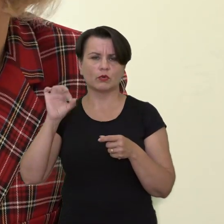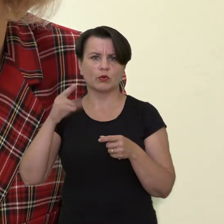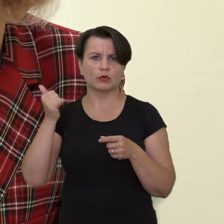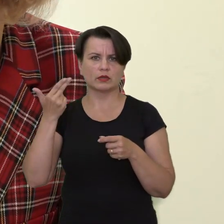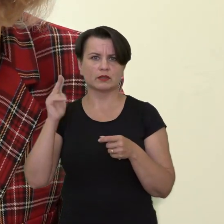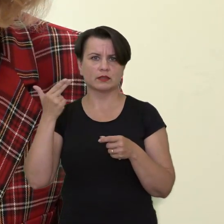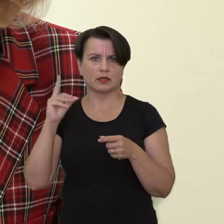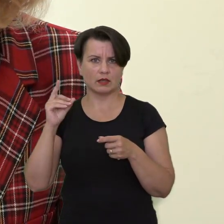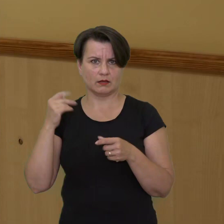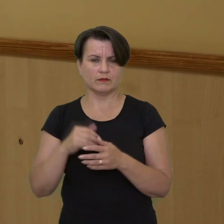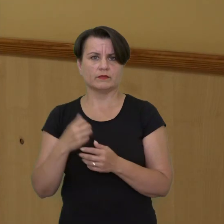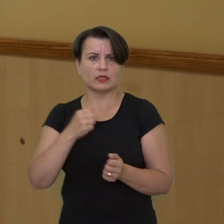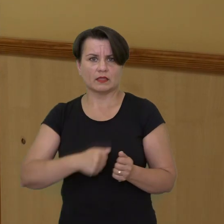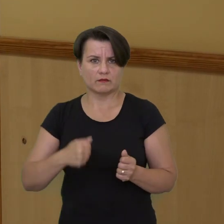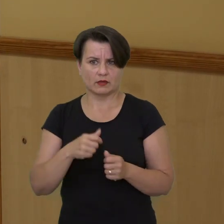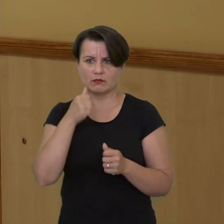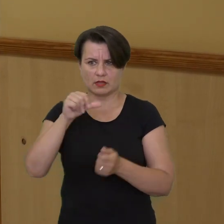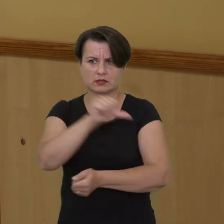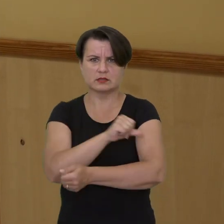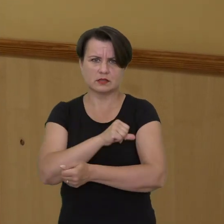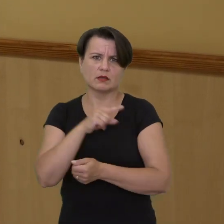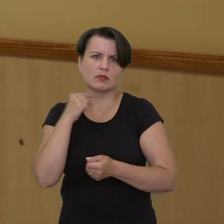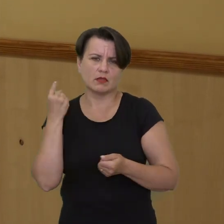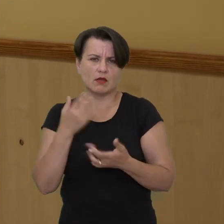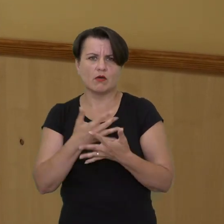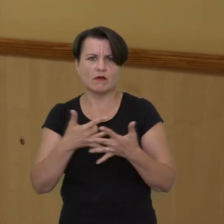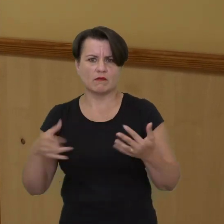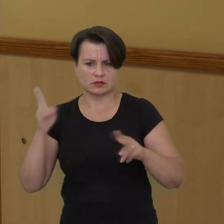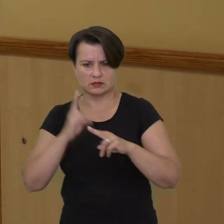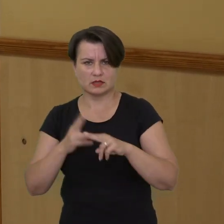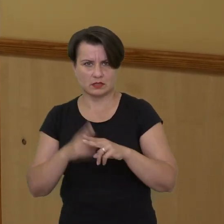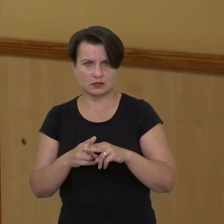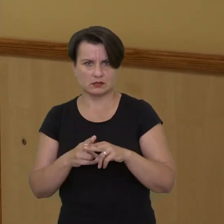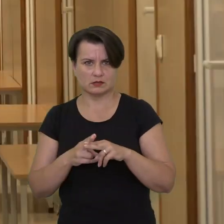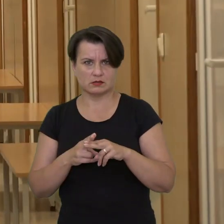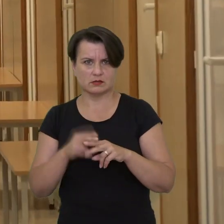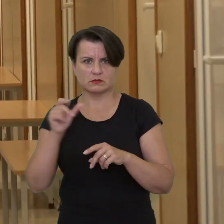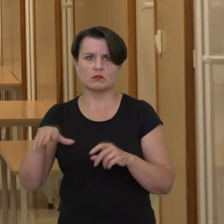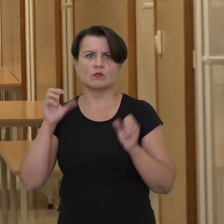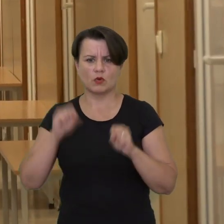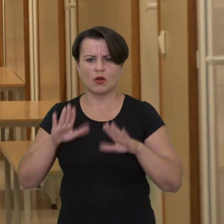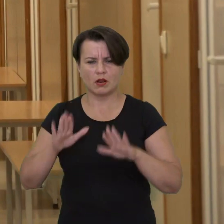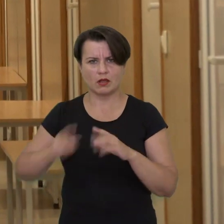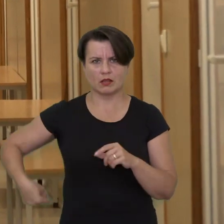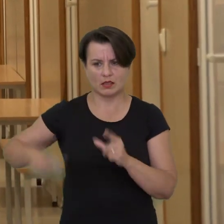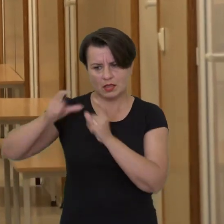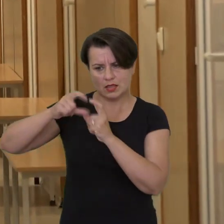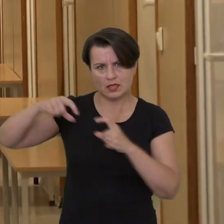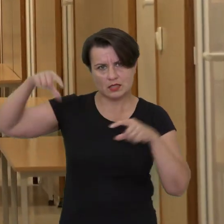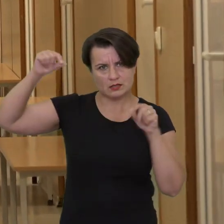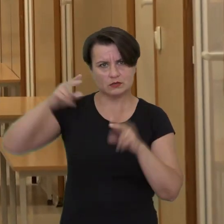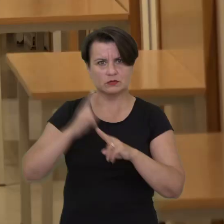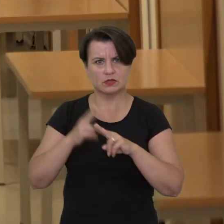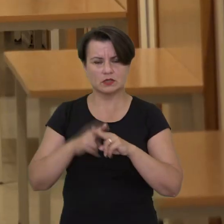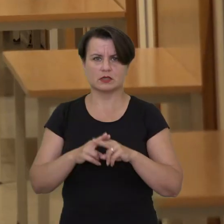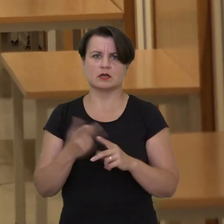sveikatos sutrikimo priežastimi. Skiepima labai daugelių ligų sergantieji. Tai gali būti ir lėtinė inkstų liga,